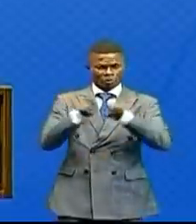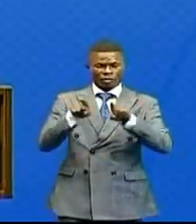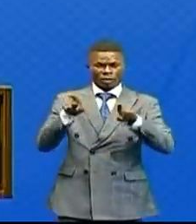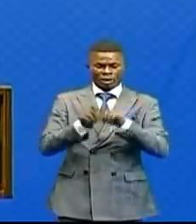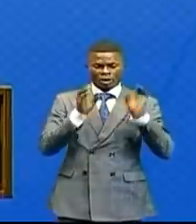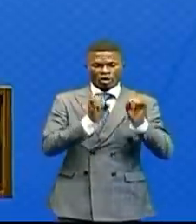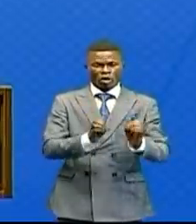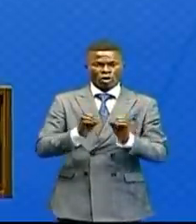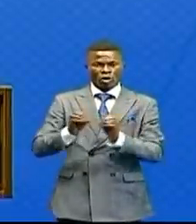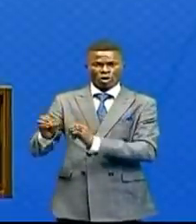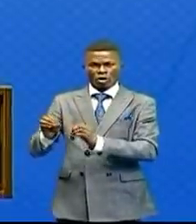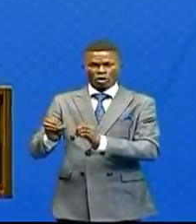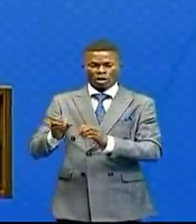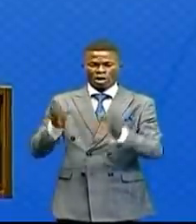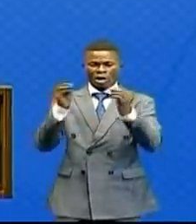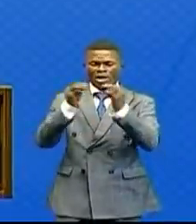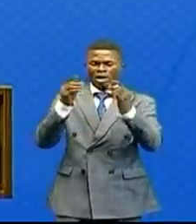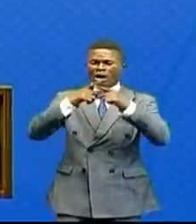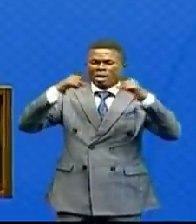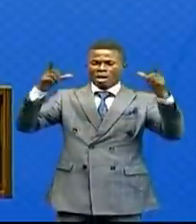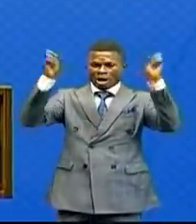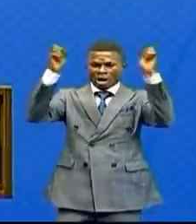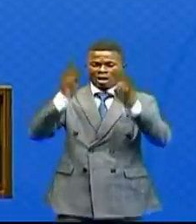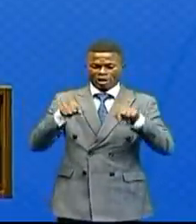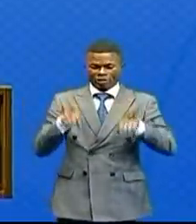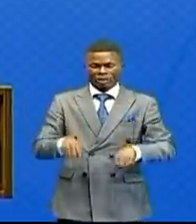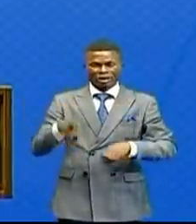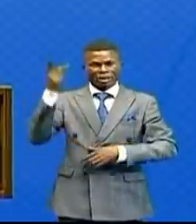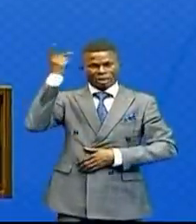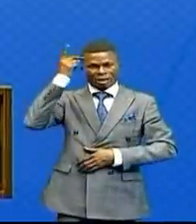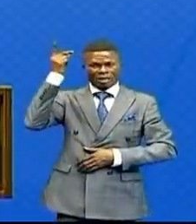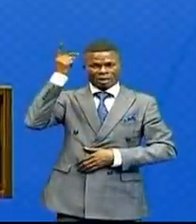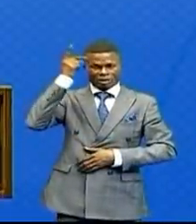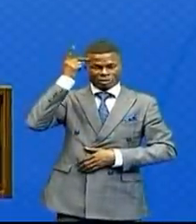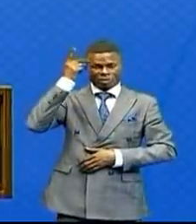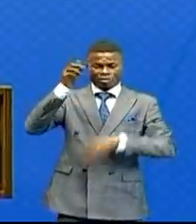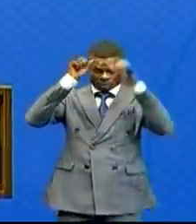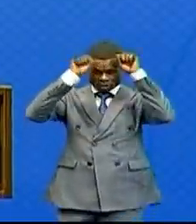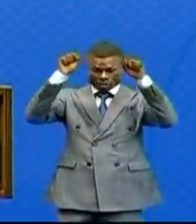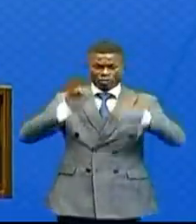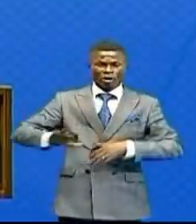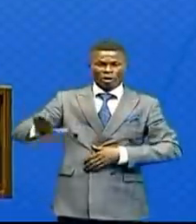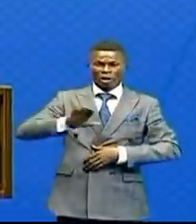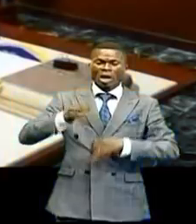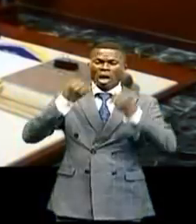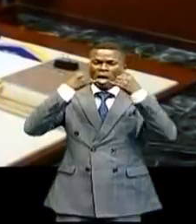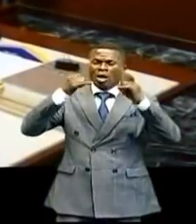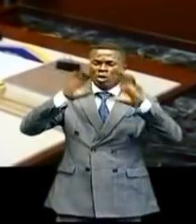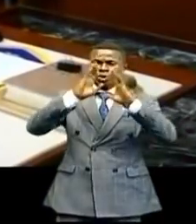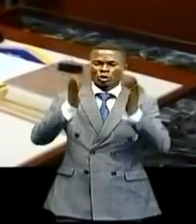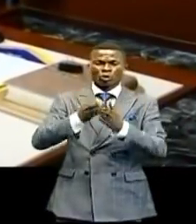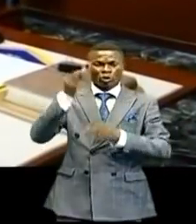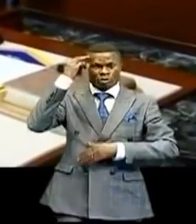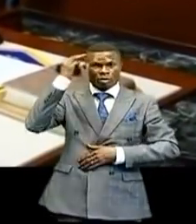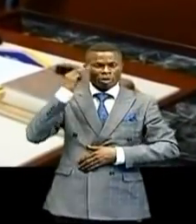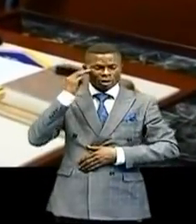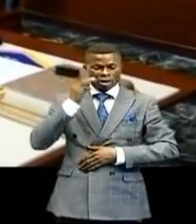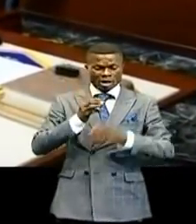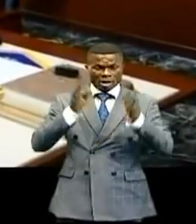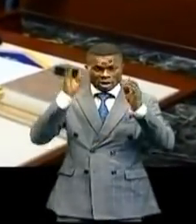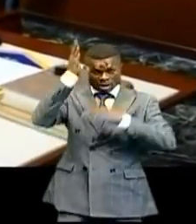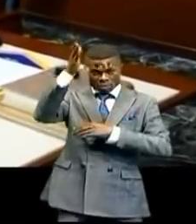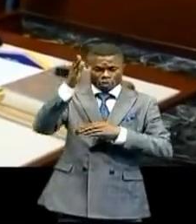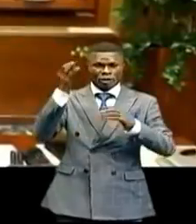à l'organisation de grandes rencontres africaines à Kinshasa. Le président de la République a informé le Conseil de la tenue